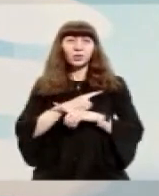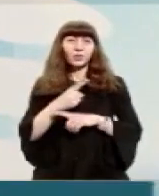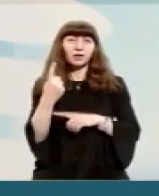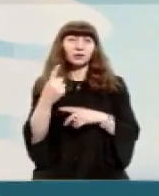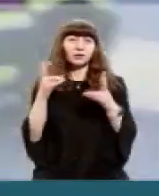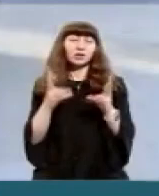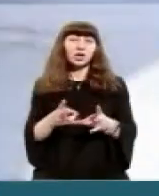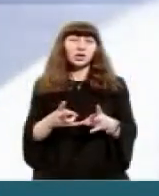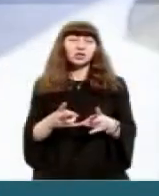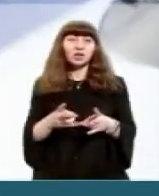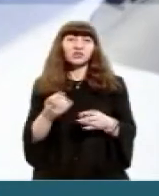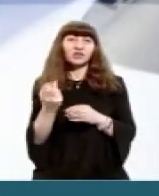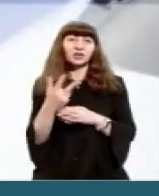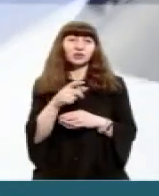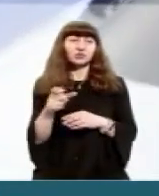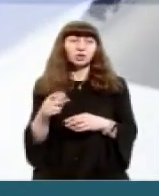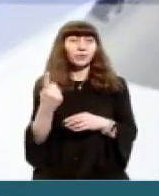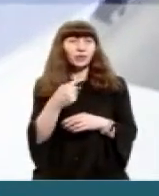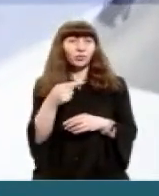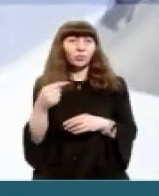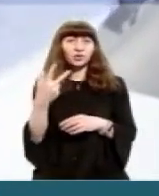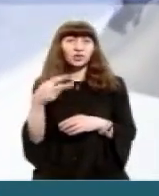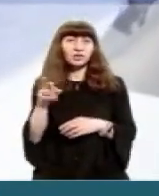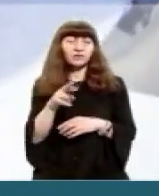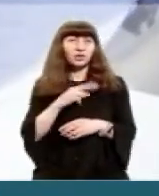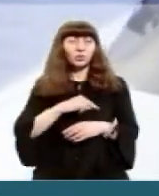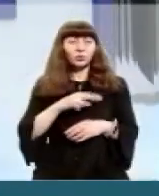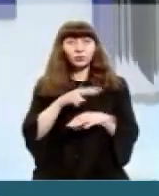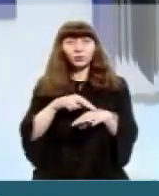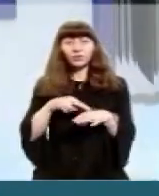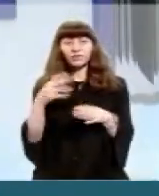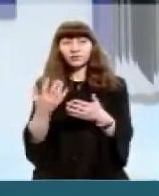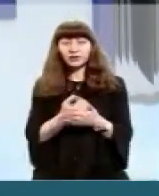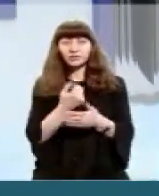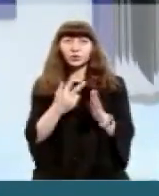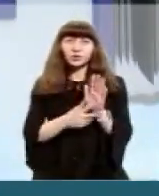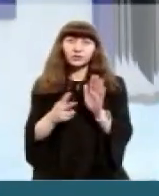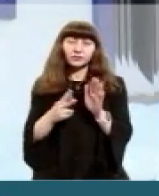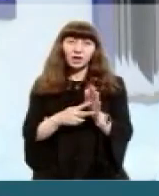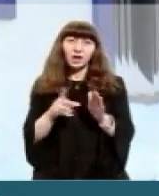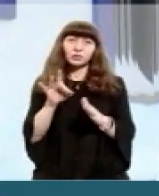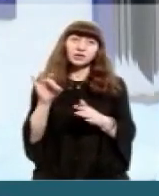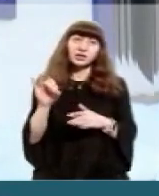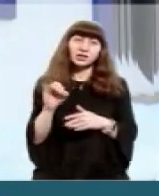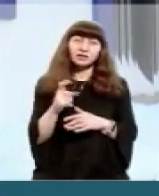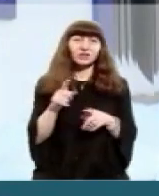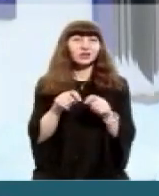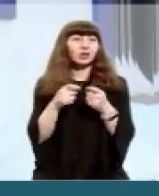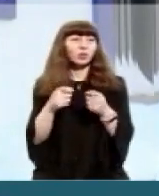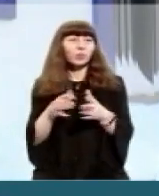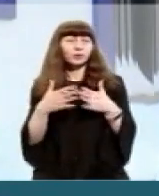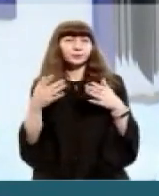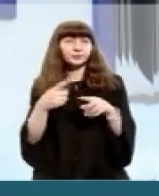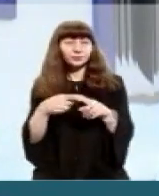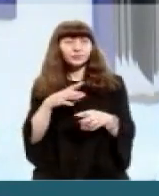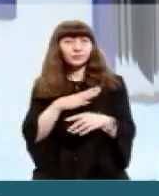ранено 13. Кроме этого, с периода с 1 по 3 января сотрудниками полиции выявлено 88 административных правонарушений. Большая их